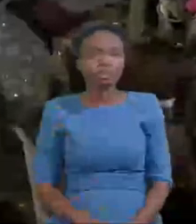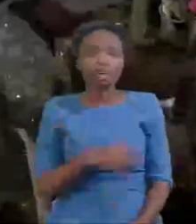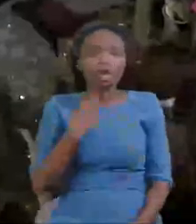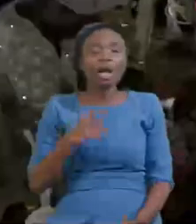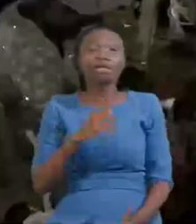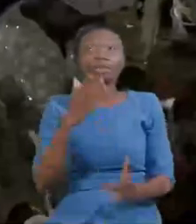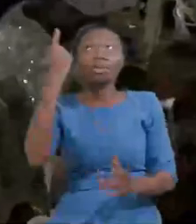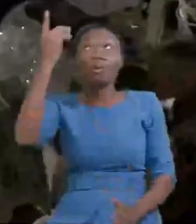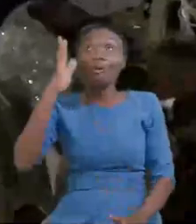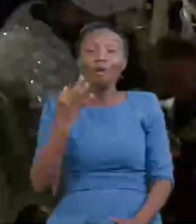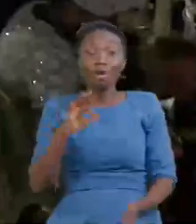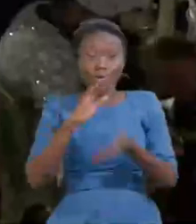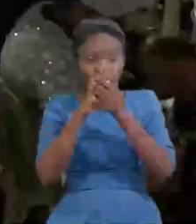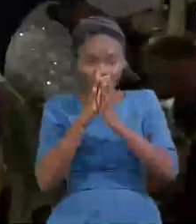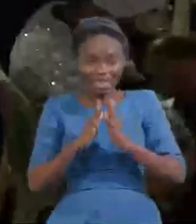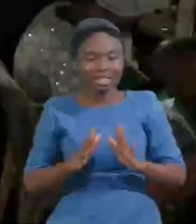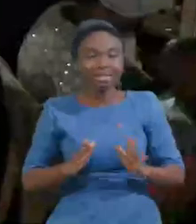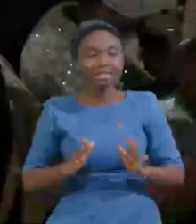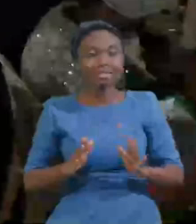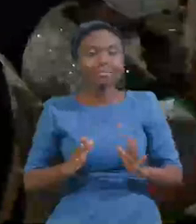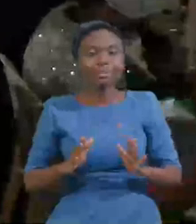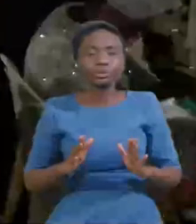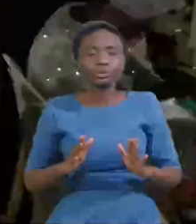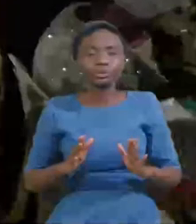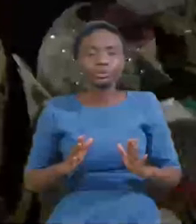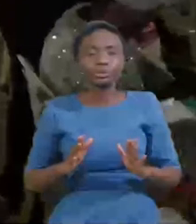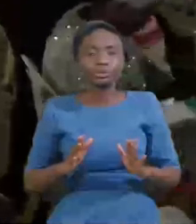Romains 16, verset 20.